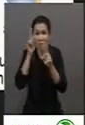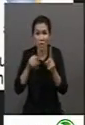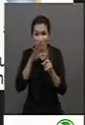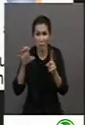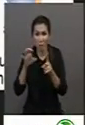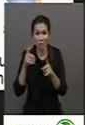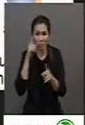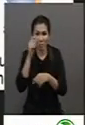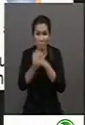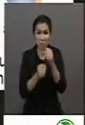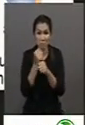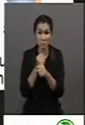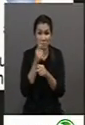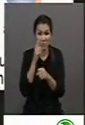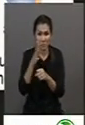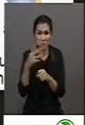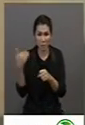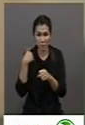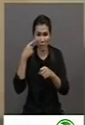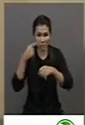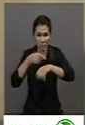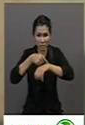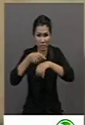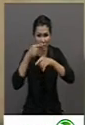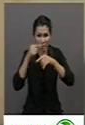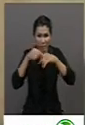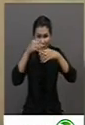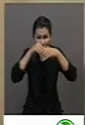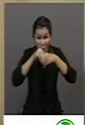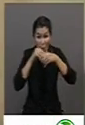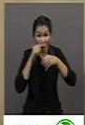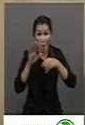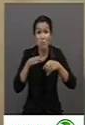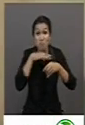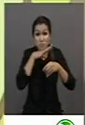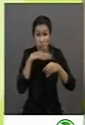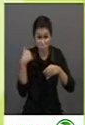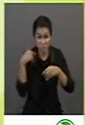4ปีพบว่ามีเซลล์มนุษย์เริ่มก่อตัวเป็นเนื้อเยื่อกล้ามเนื้อในตัวอ่อนของสุกร